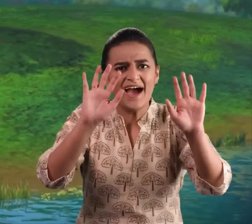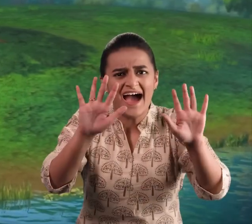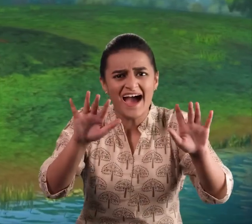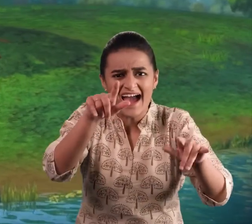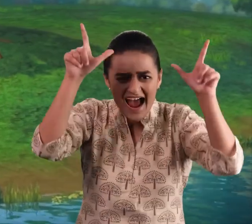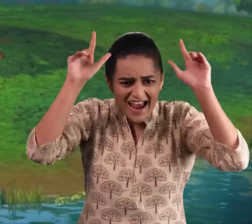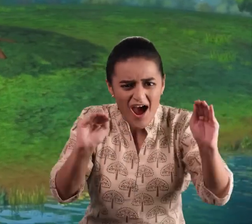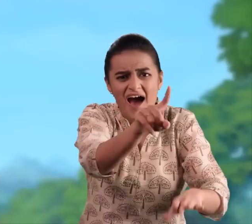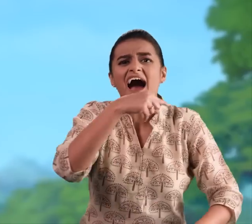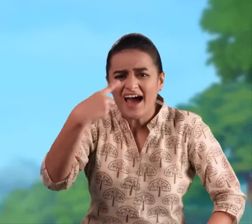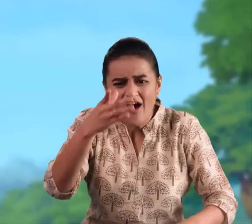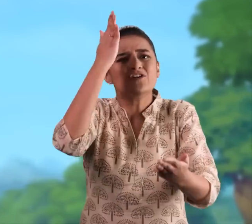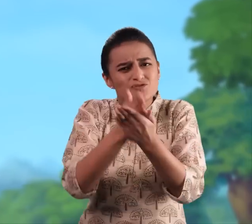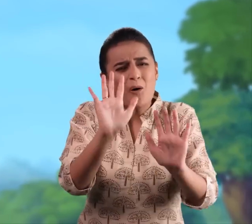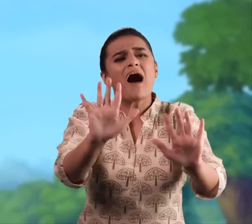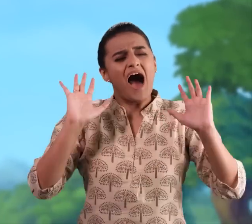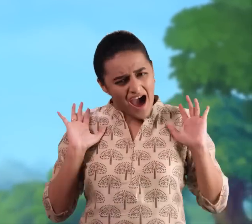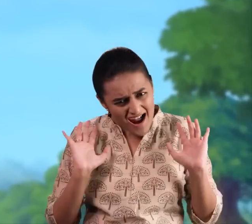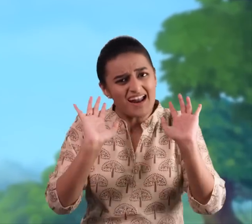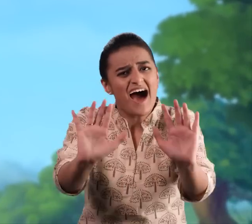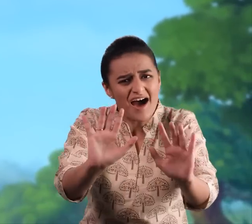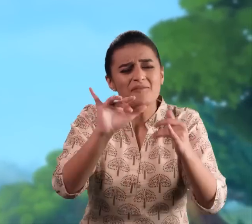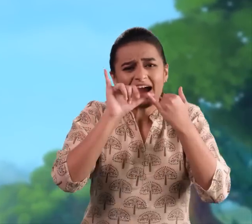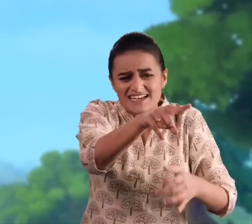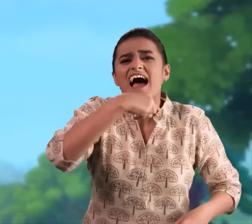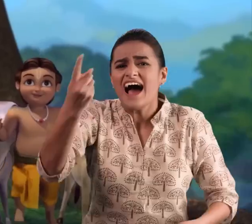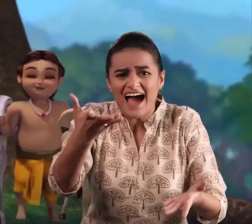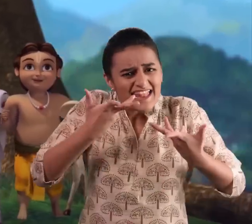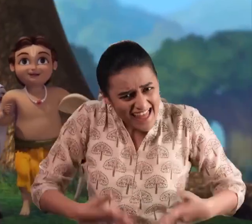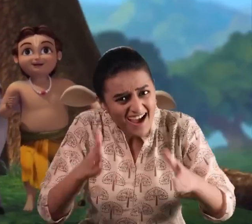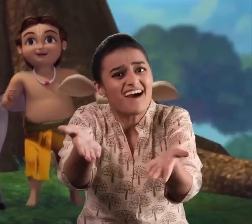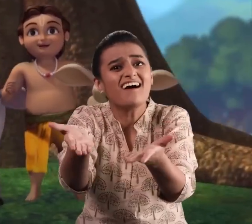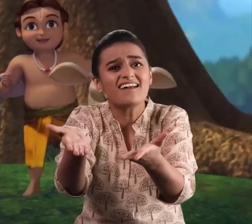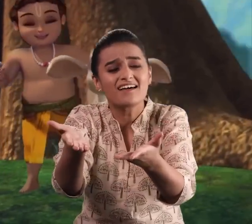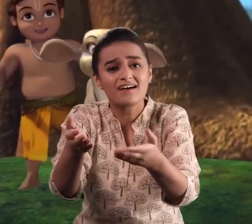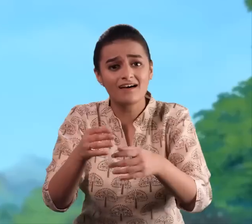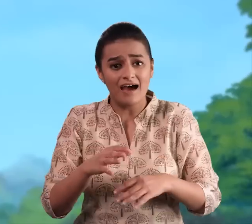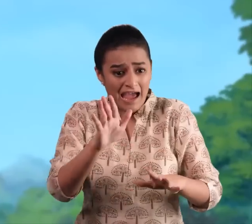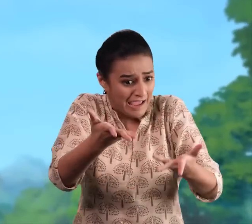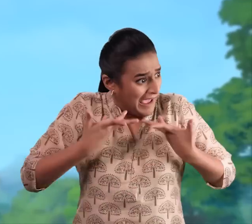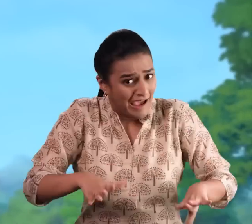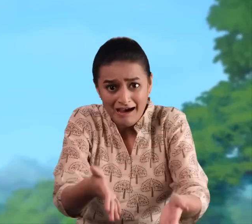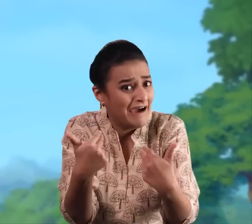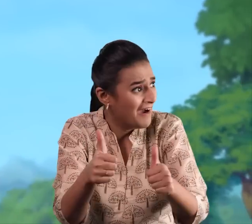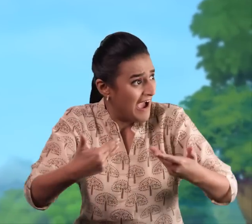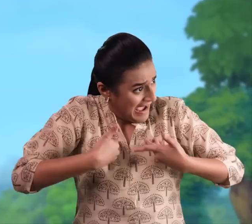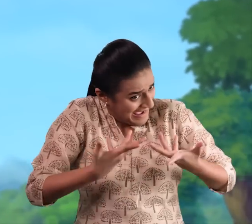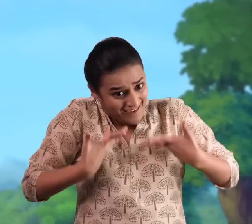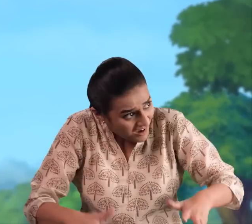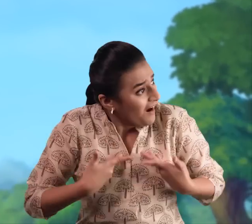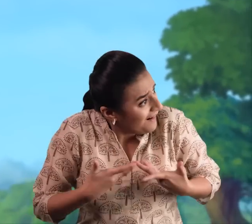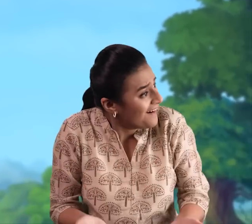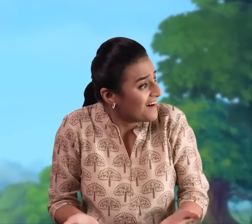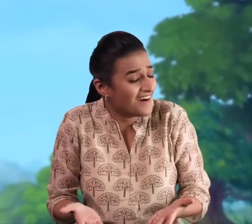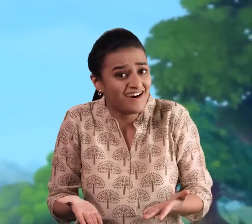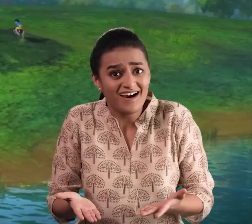अपने बछड़े को थोड़ी देर रुककर आराम करने दो कृष्णा, वो थक गया होगा। वो नहीं थका, मैं